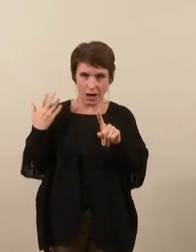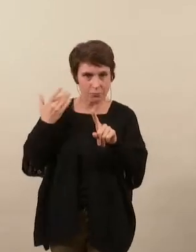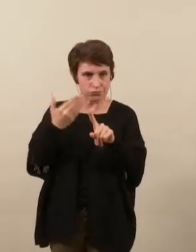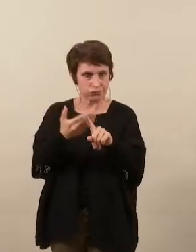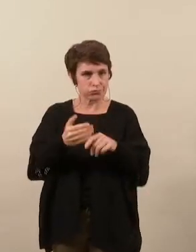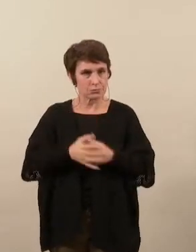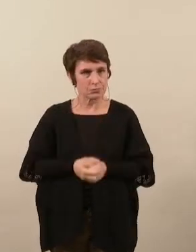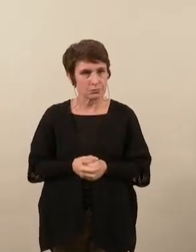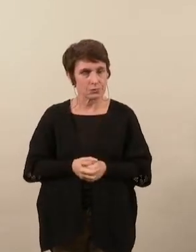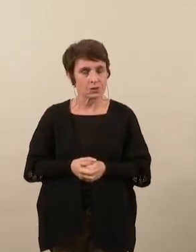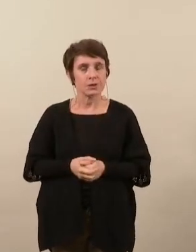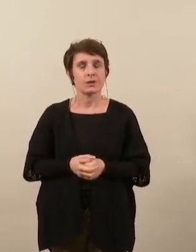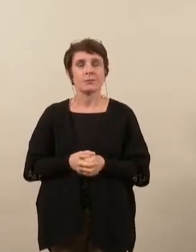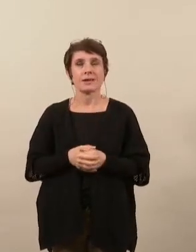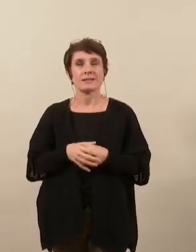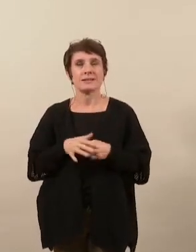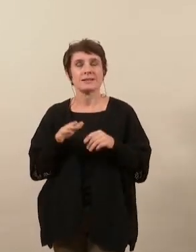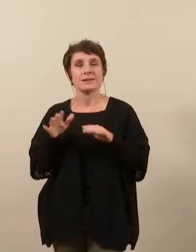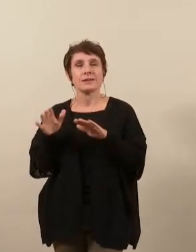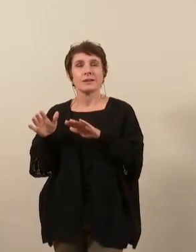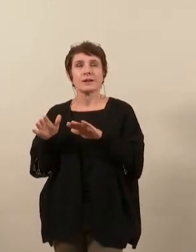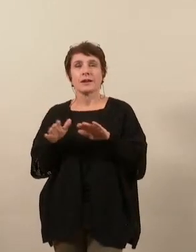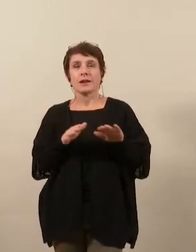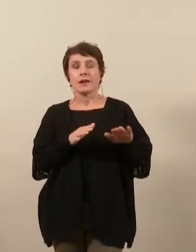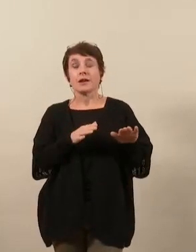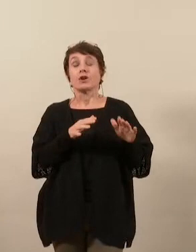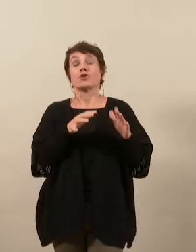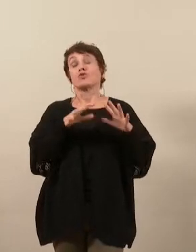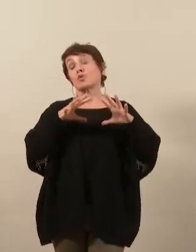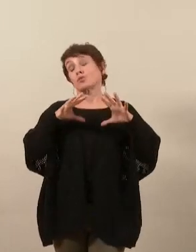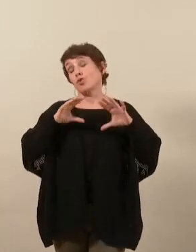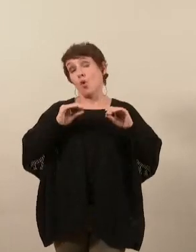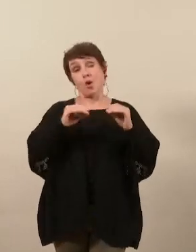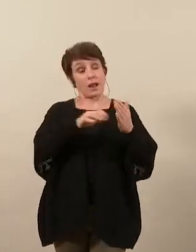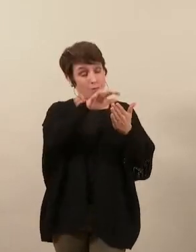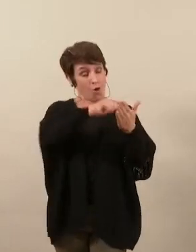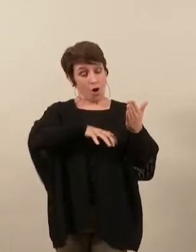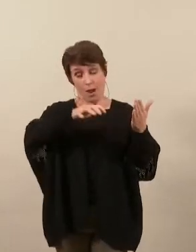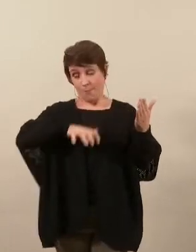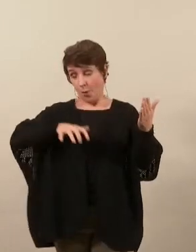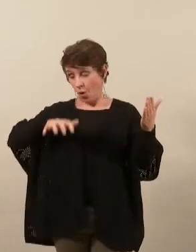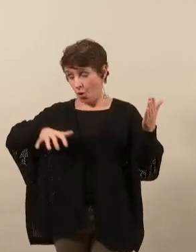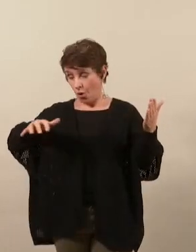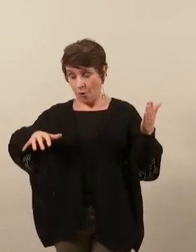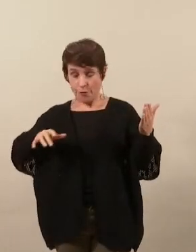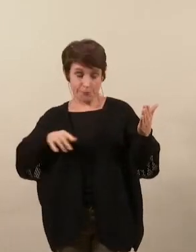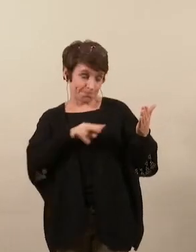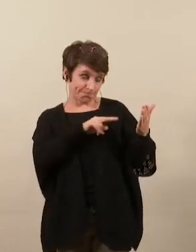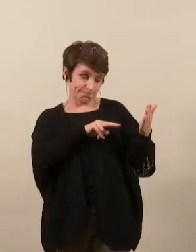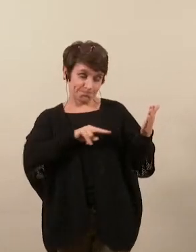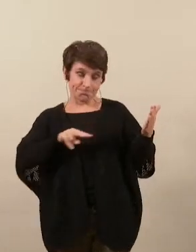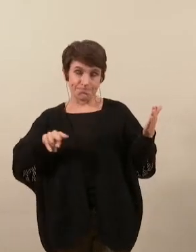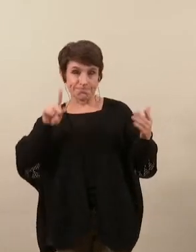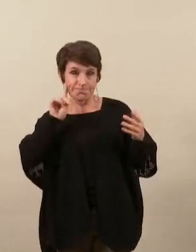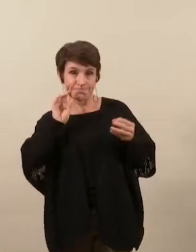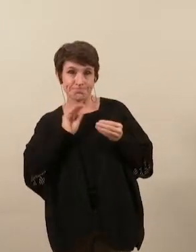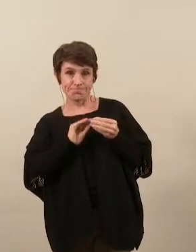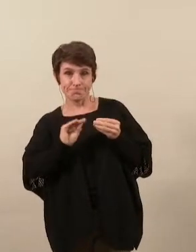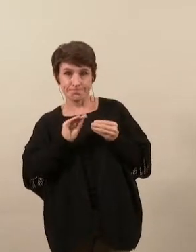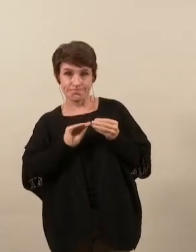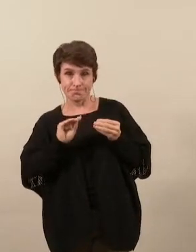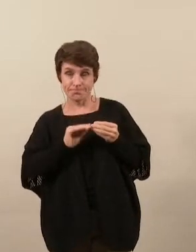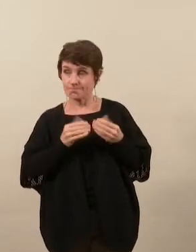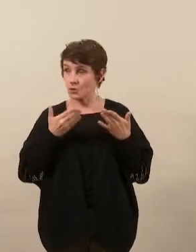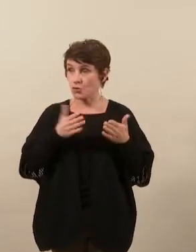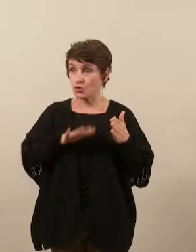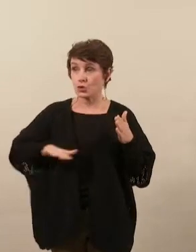Alors, concrètement, dans tout ce rapport, on peut se poser la question. Y a-t-il moins de pauvres aujourd'hui